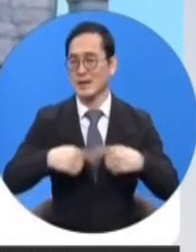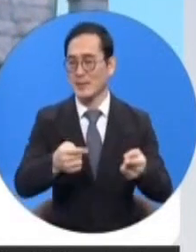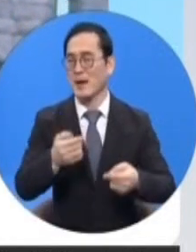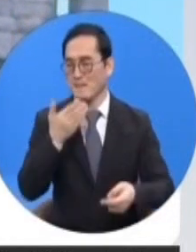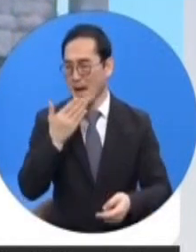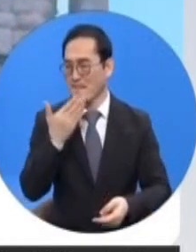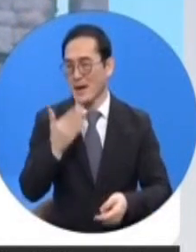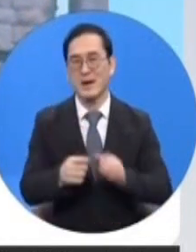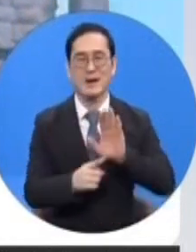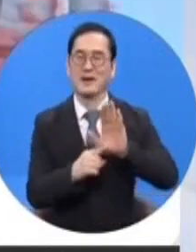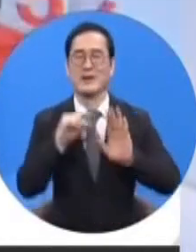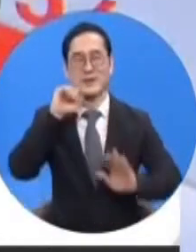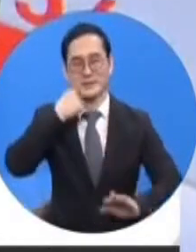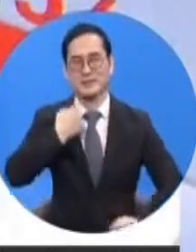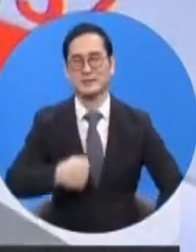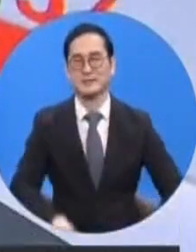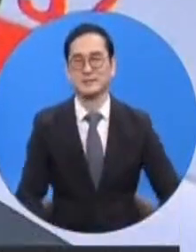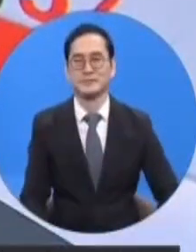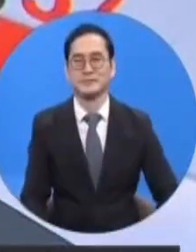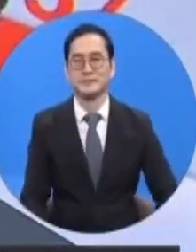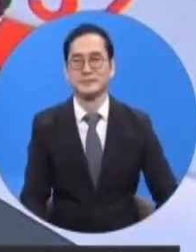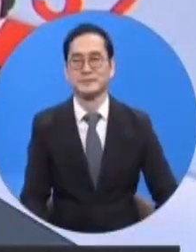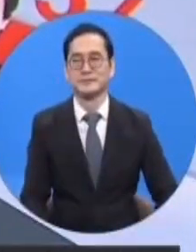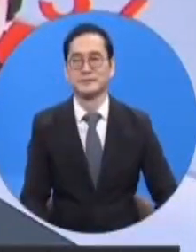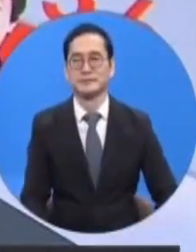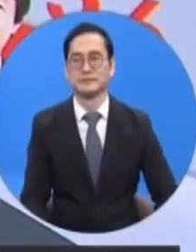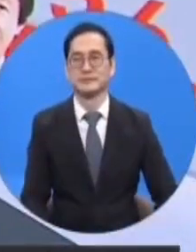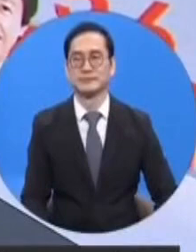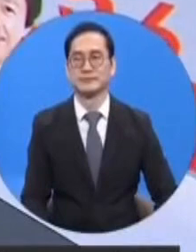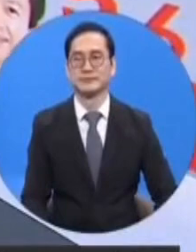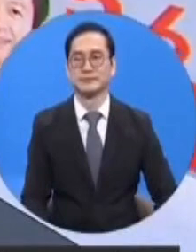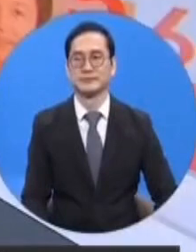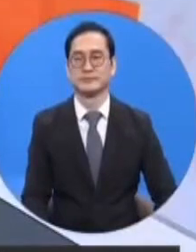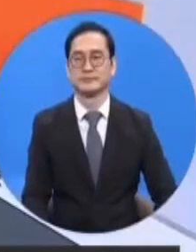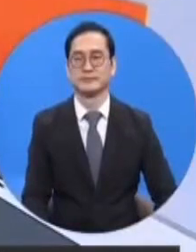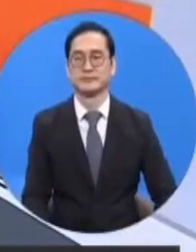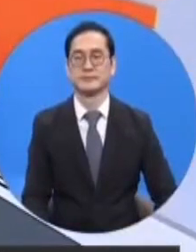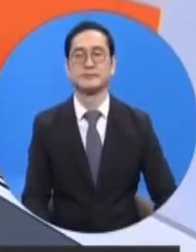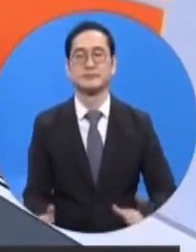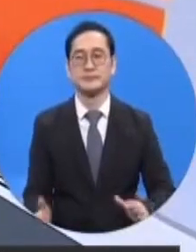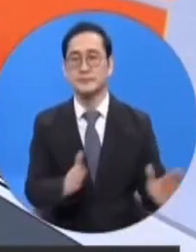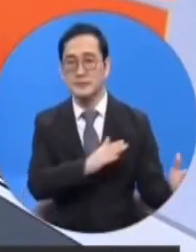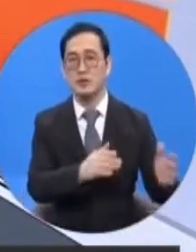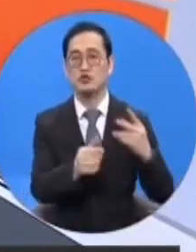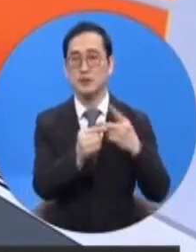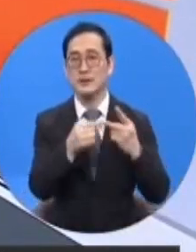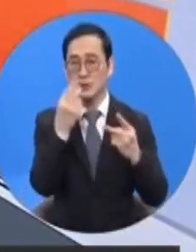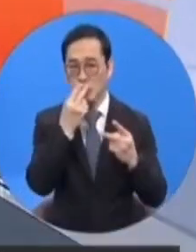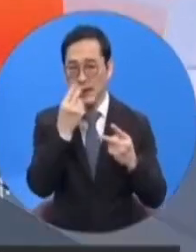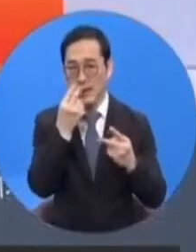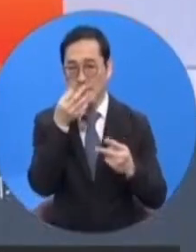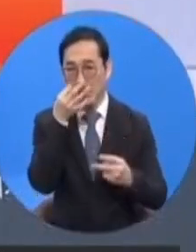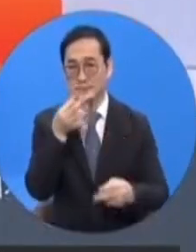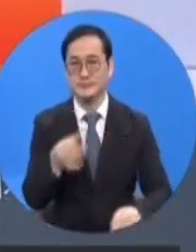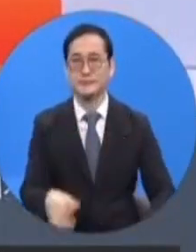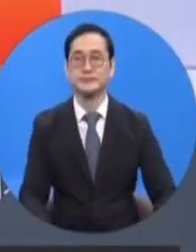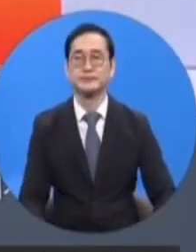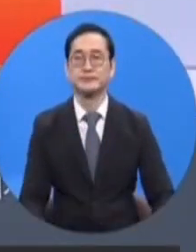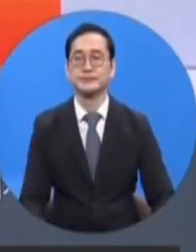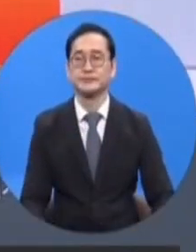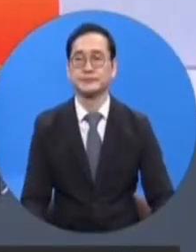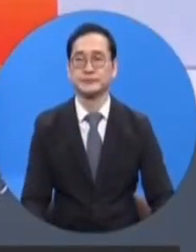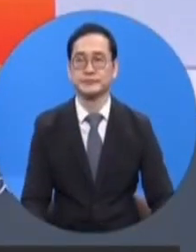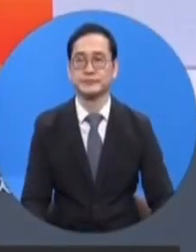그렇군요. 자, 또 다른 여론조사 결과 준비되어 있습니다. 함께 살펴보시죠. 저희가 준비한 두 번째 여론조사 결과는 바로 이겁니다. 채널A가